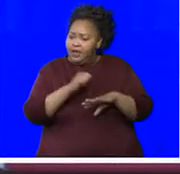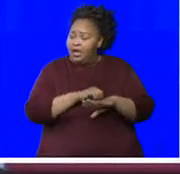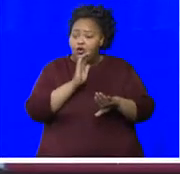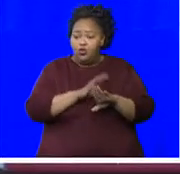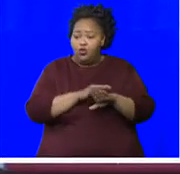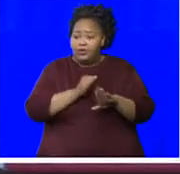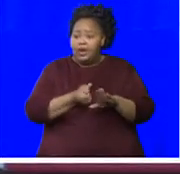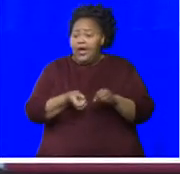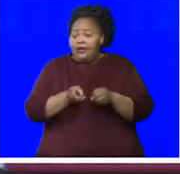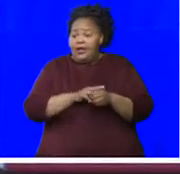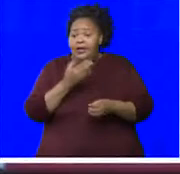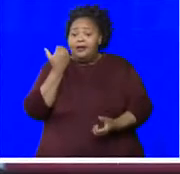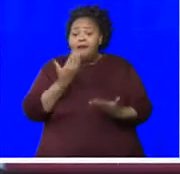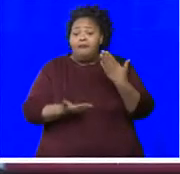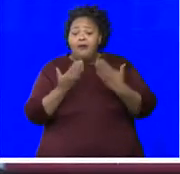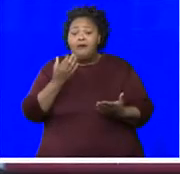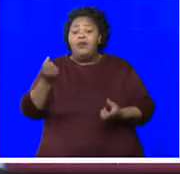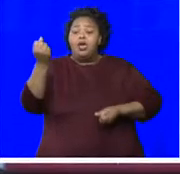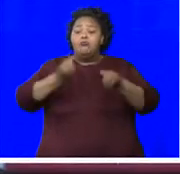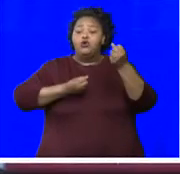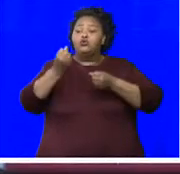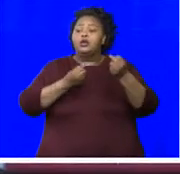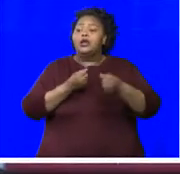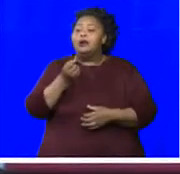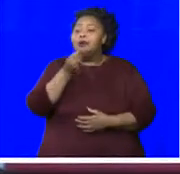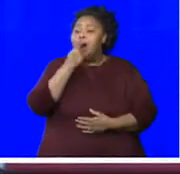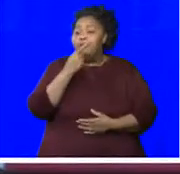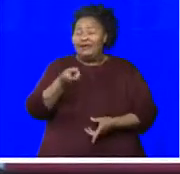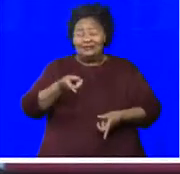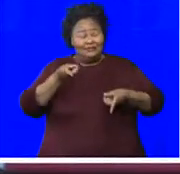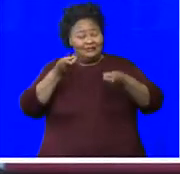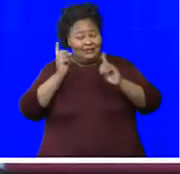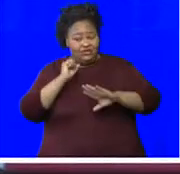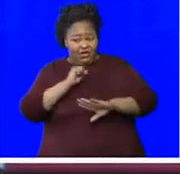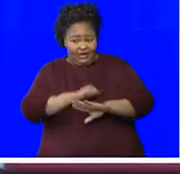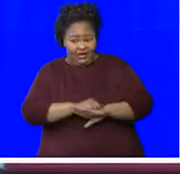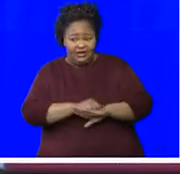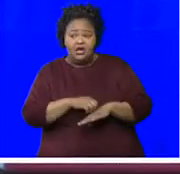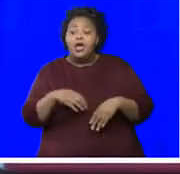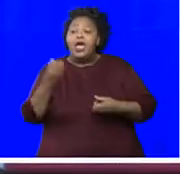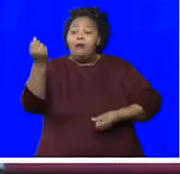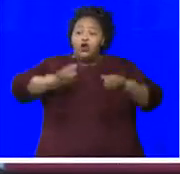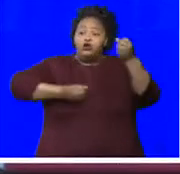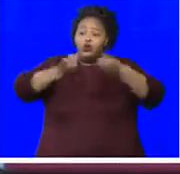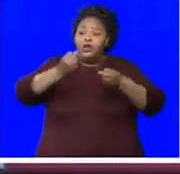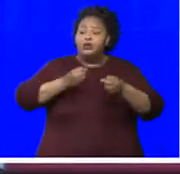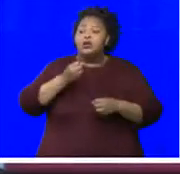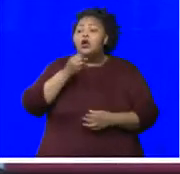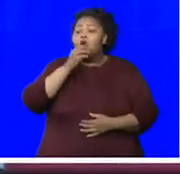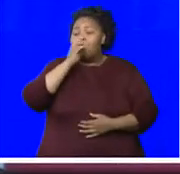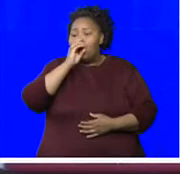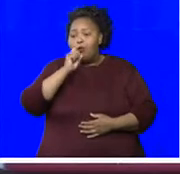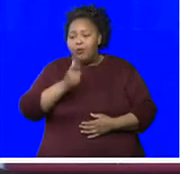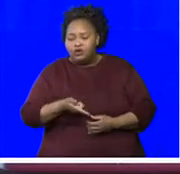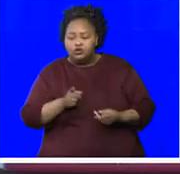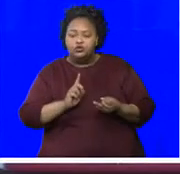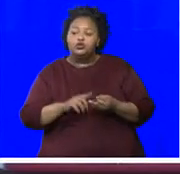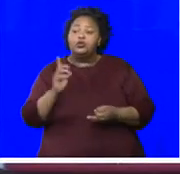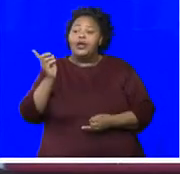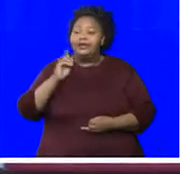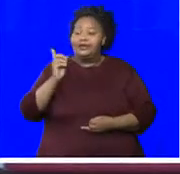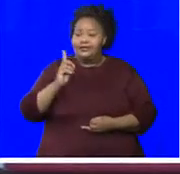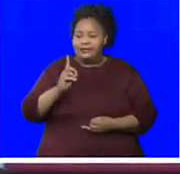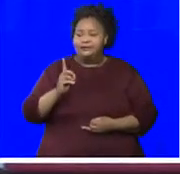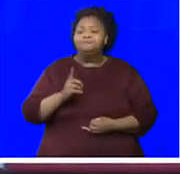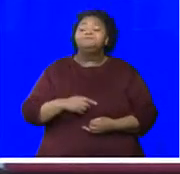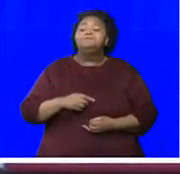ukuthi umuntu utawufaka lamaphilisi asebenta labanye afakwa noma ngidiesel noma ngipetrol kusede kahle hlelo lokutawukhombisa